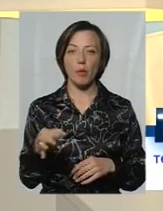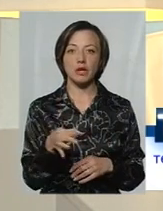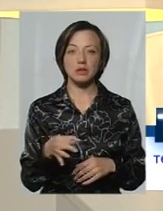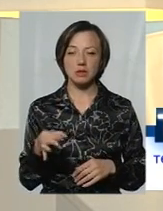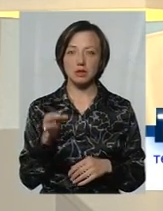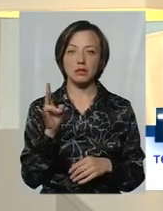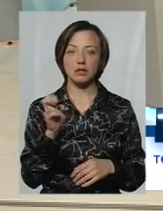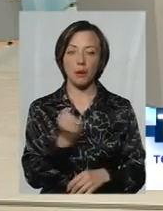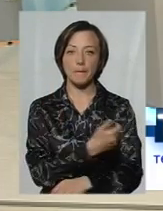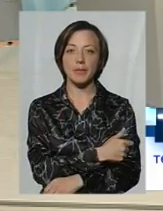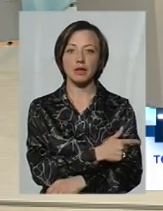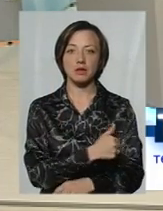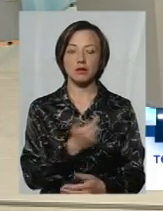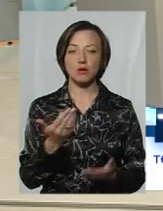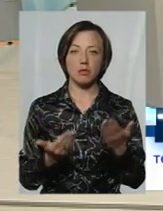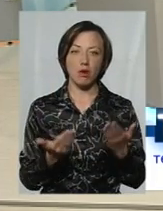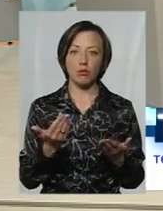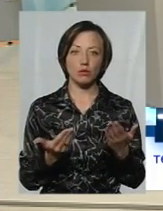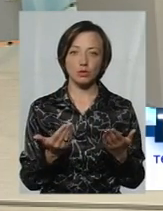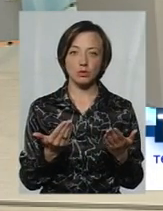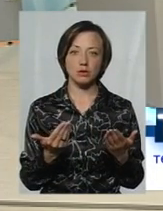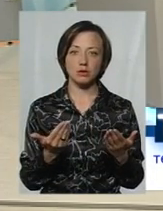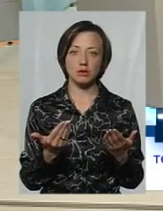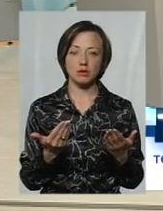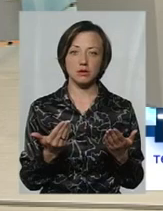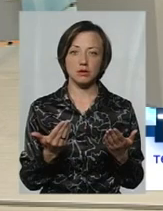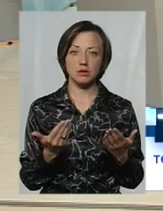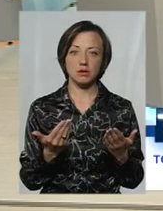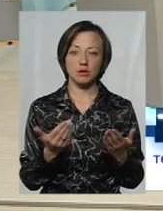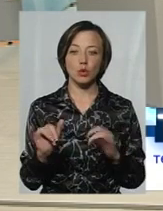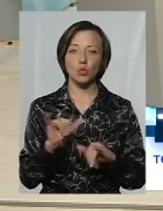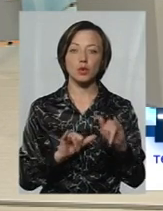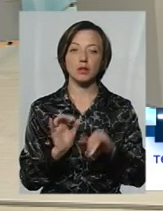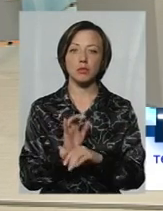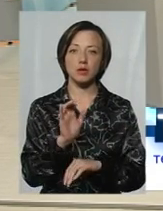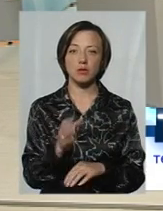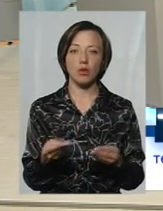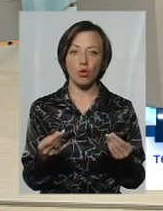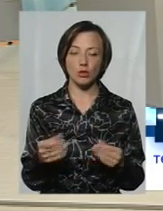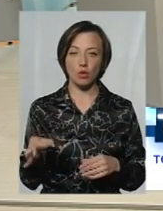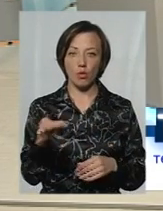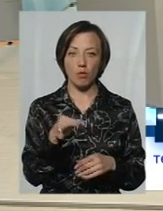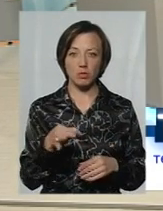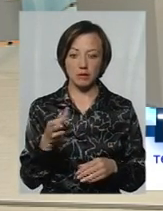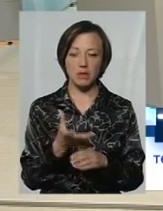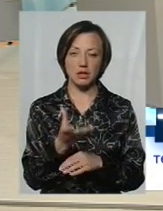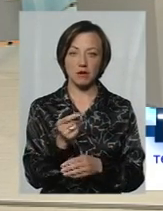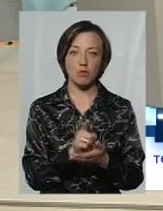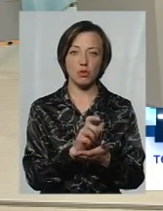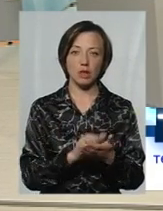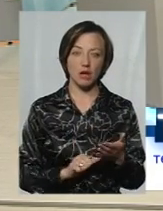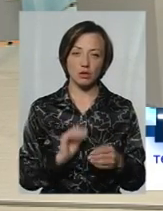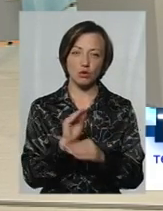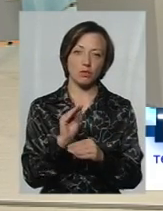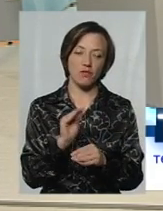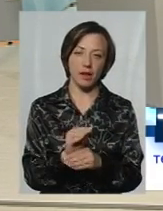на медицину, мабуть, якщо все в розрізі, куди пішли обласні кошти, кошти платників податків,